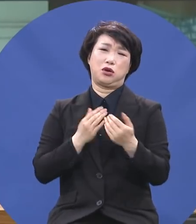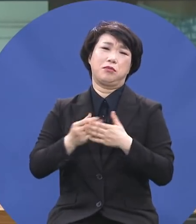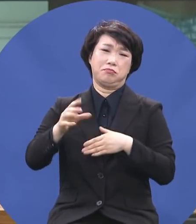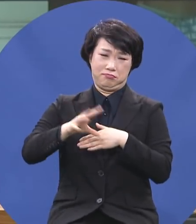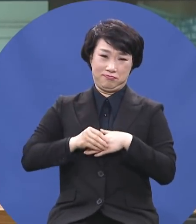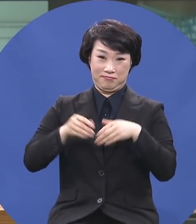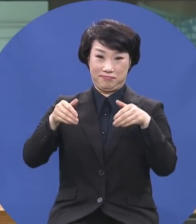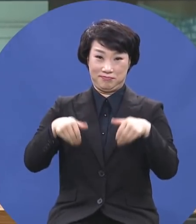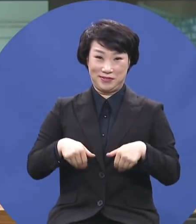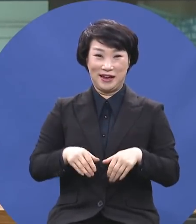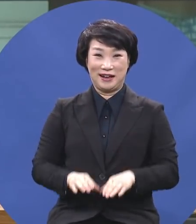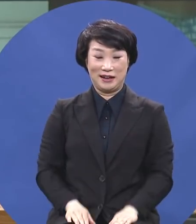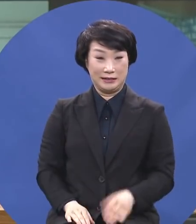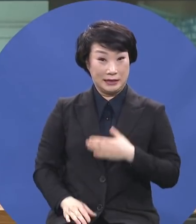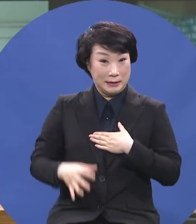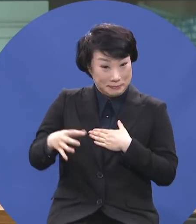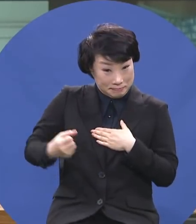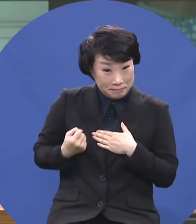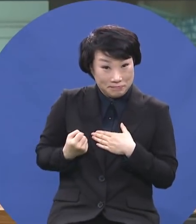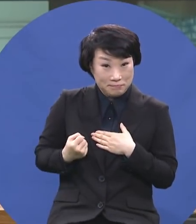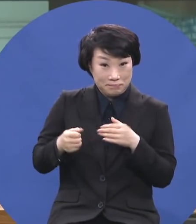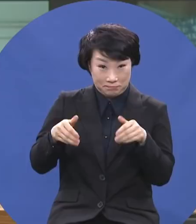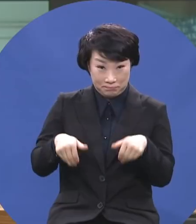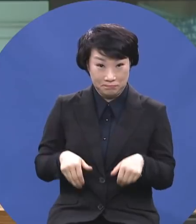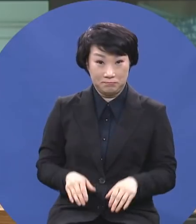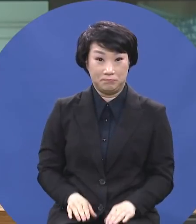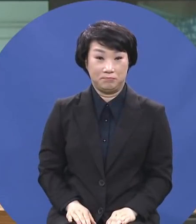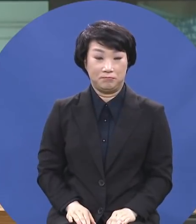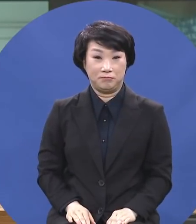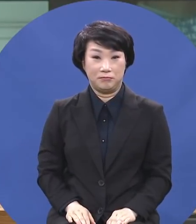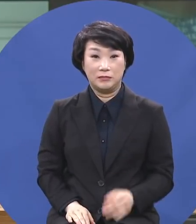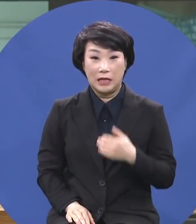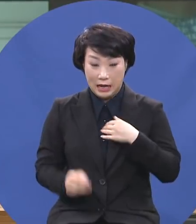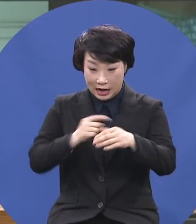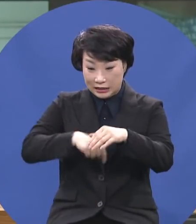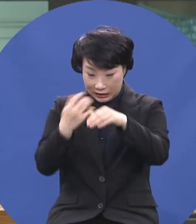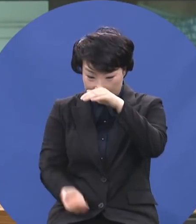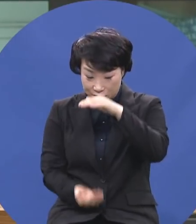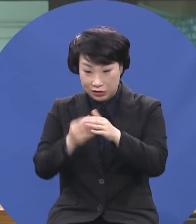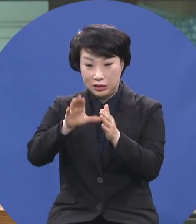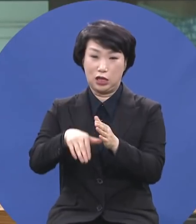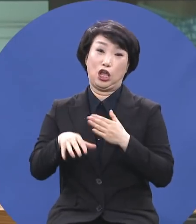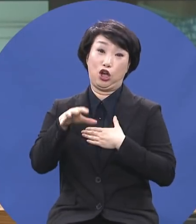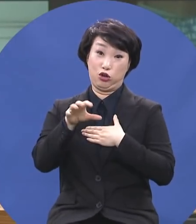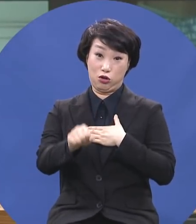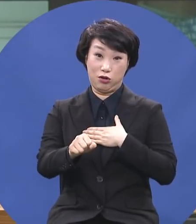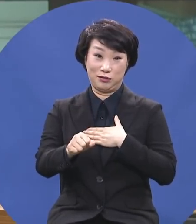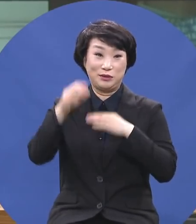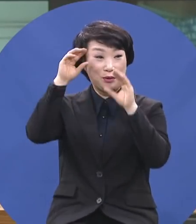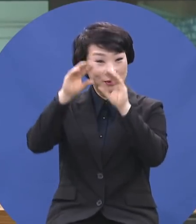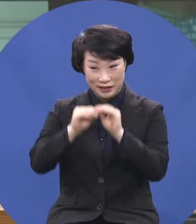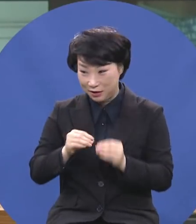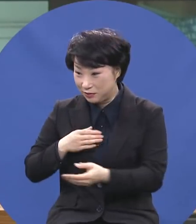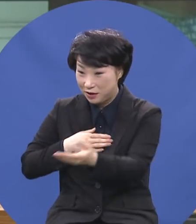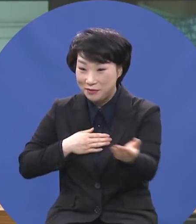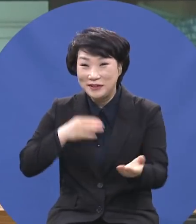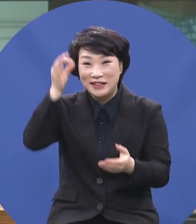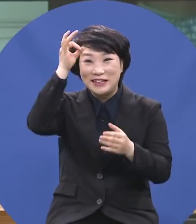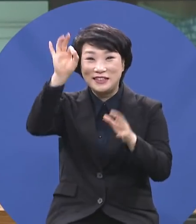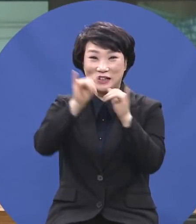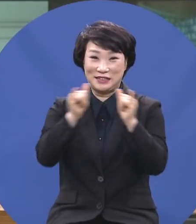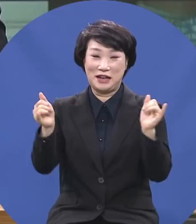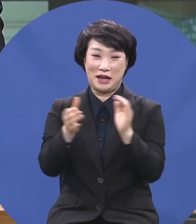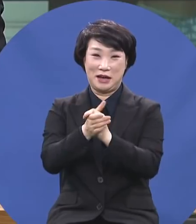것이요 소유하는 것이요 이루어질 때 내 것임을 동의하고 인정하시면